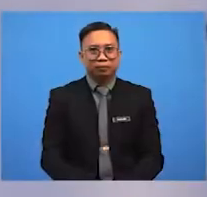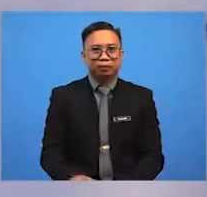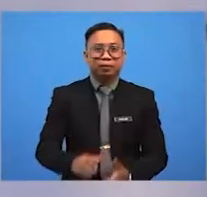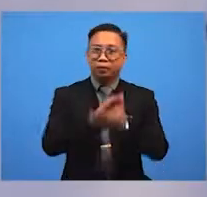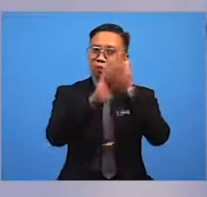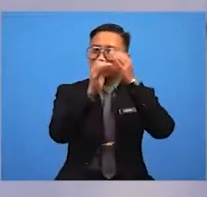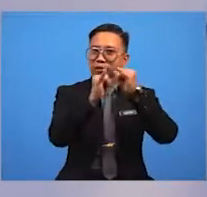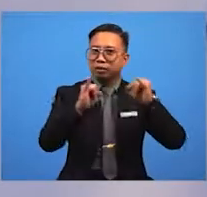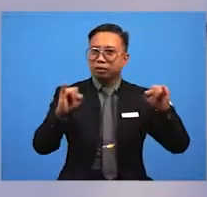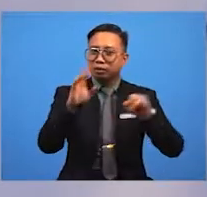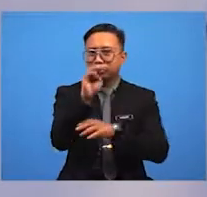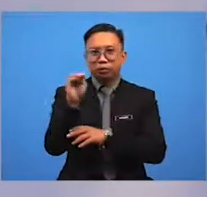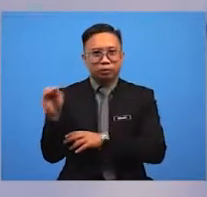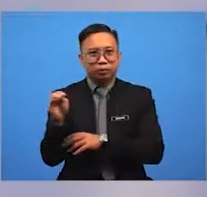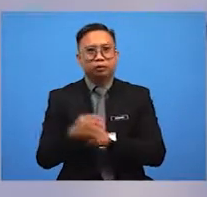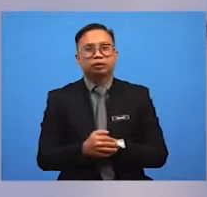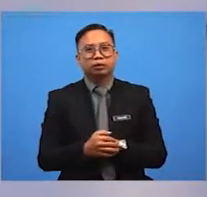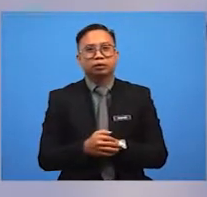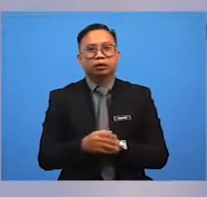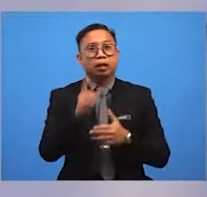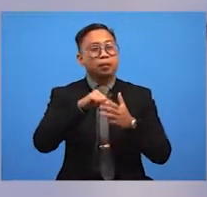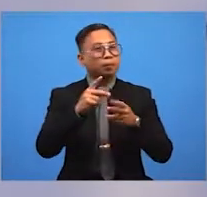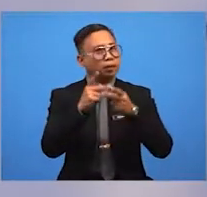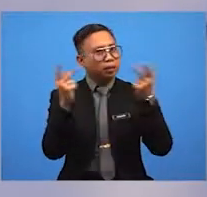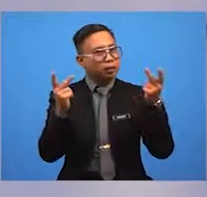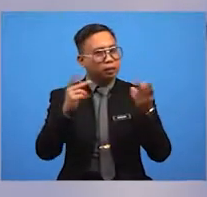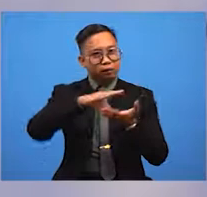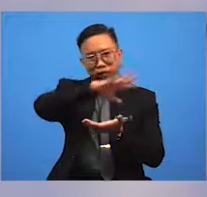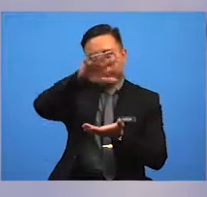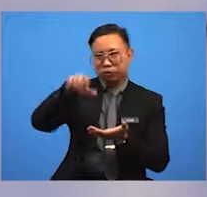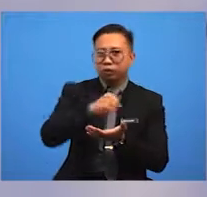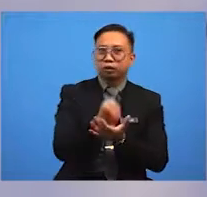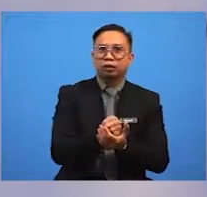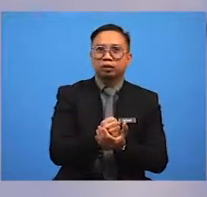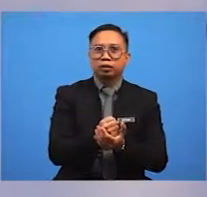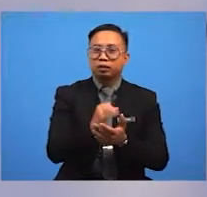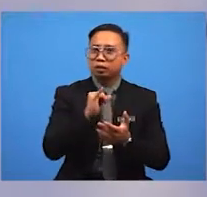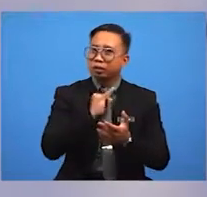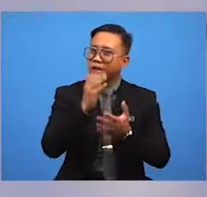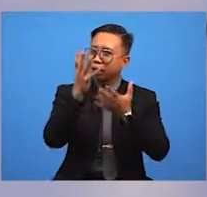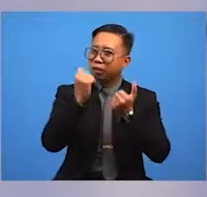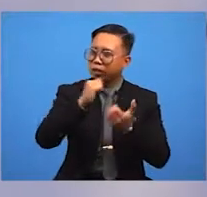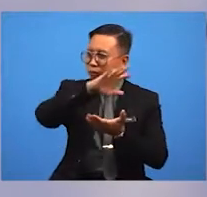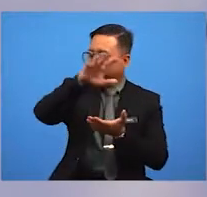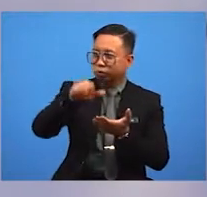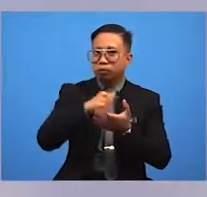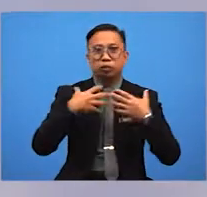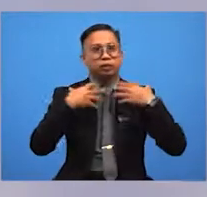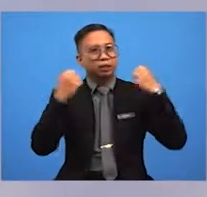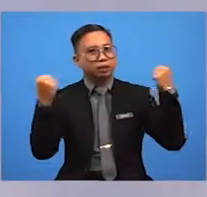Salam sejahtera, murid-murid. Apa khabar semua? Cikgu harap semua